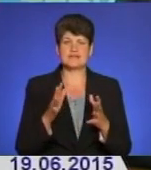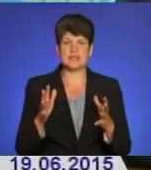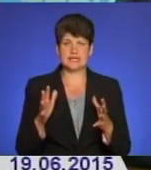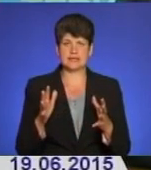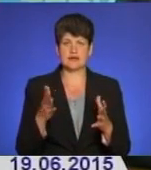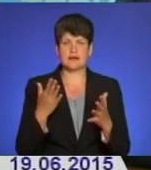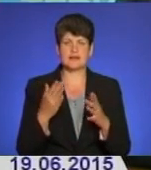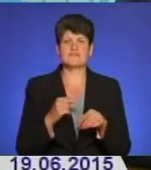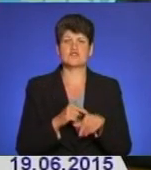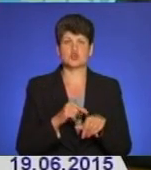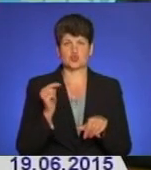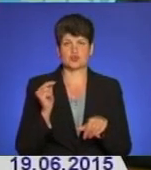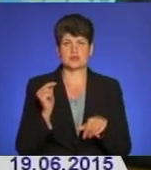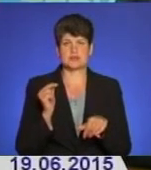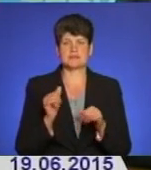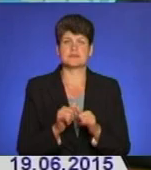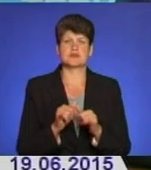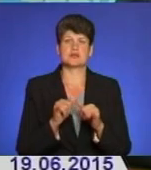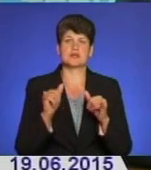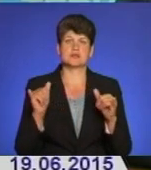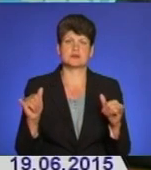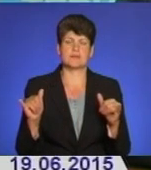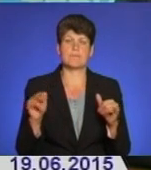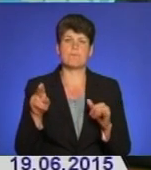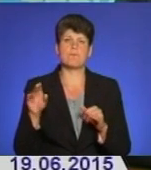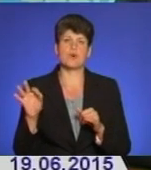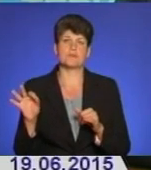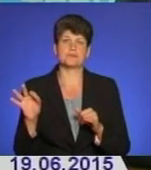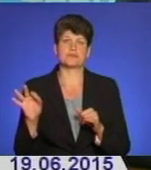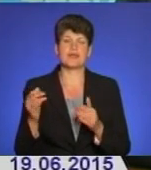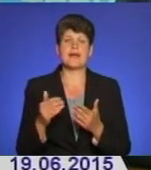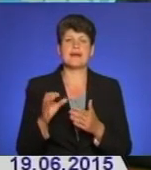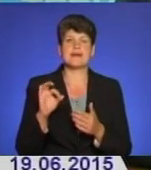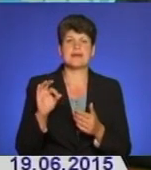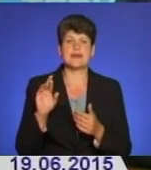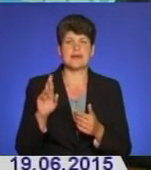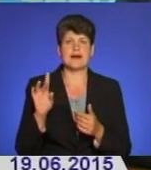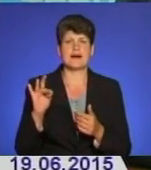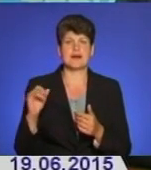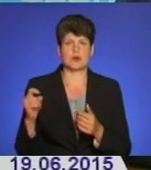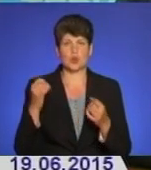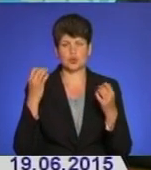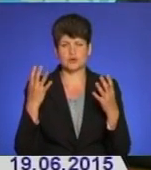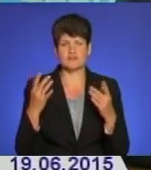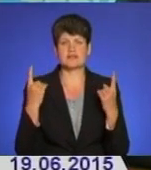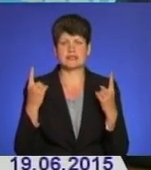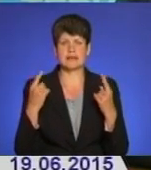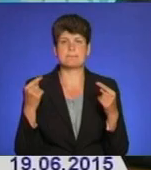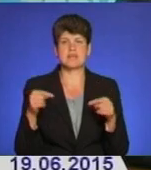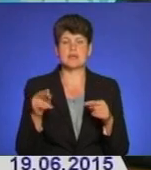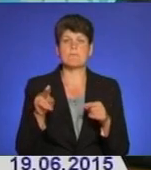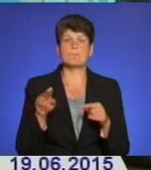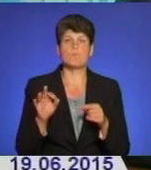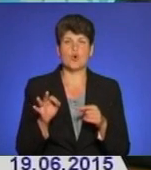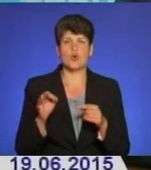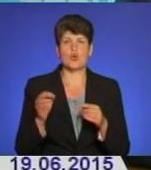але досить відчутне зростання по ярих культурах. Значне падіння по кукурузі у нас